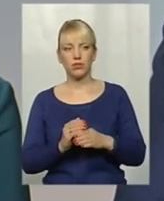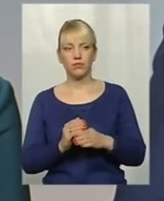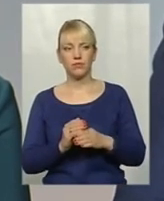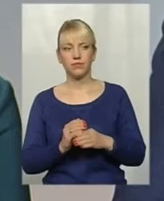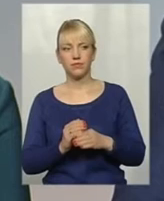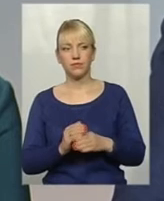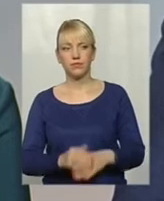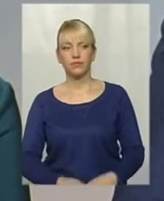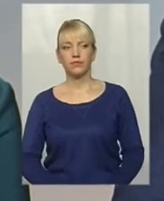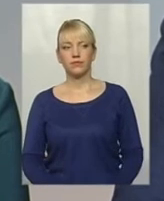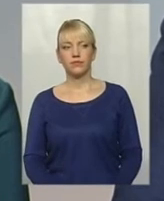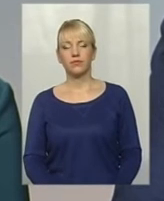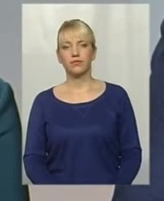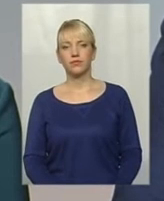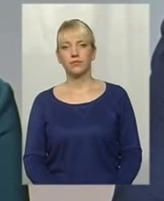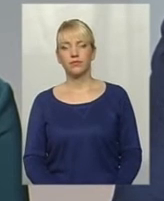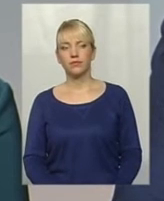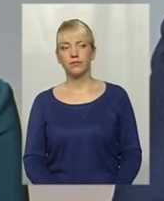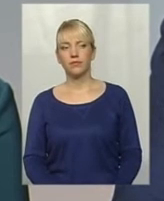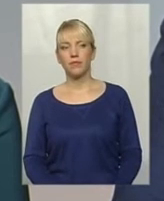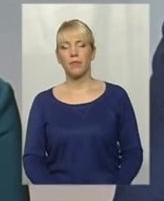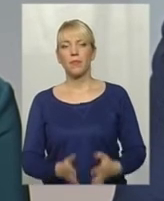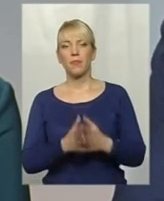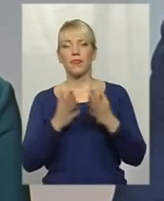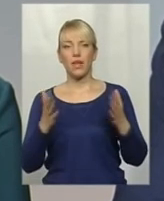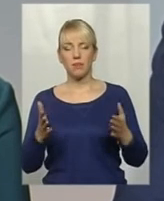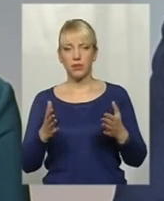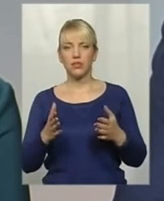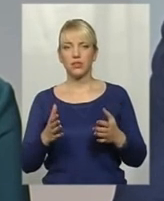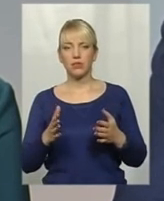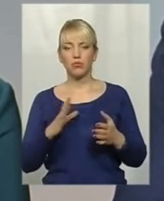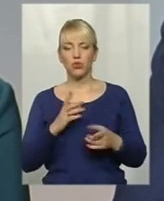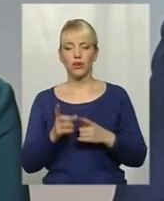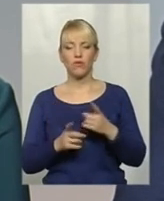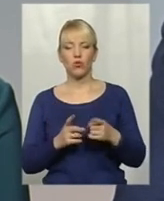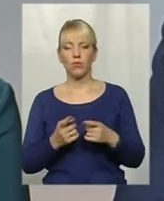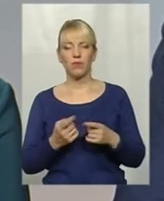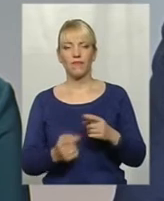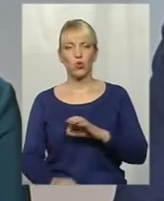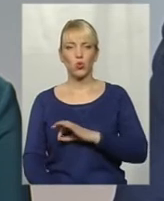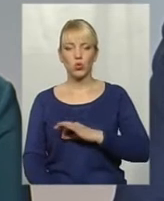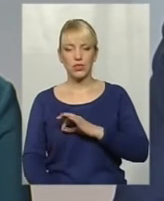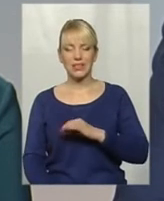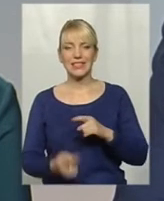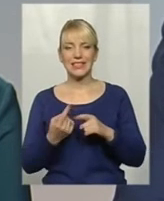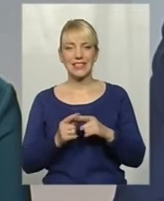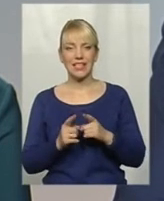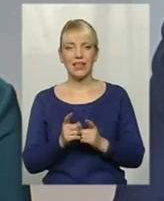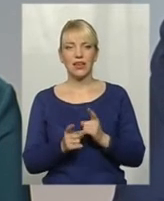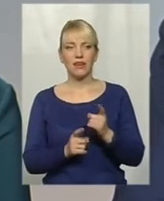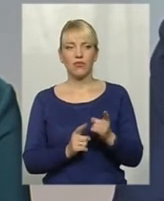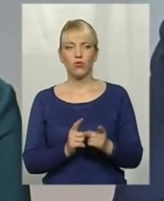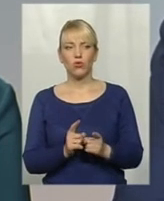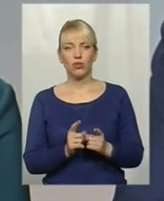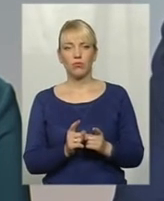допомоги. Найбільша реформа, яка була в юстиції, як на мене, цього року, це дійсно саме реформа в